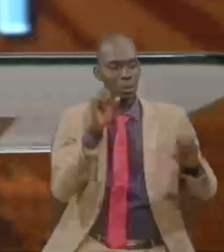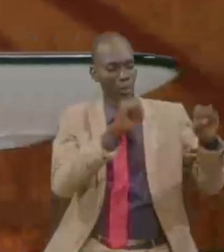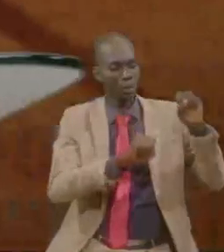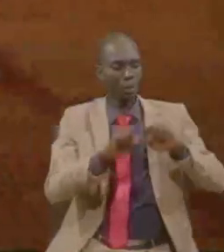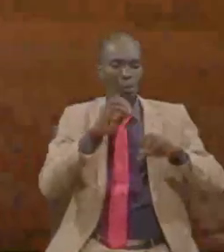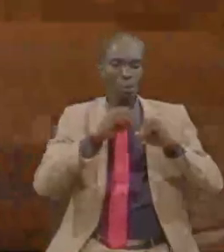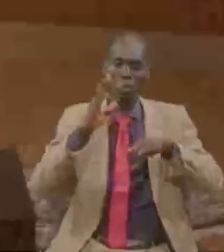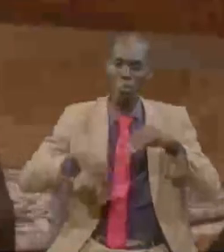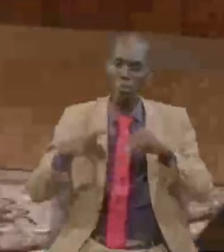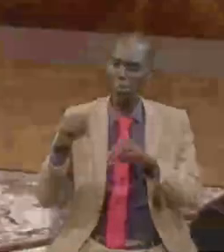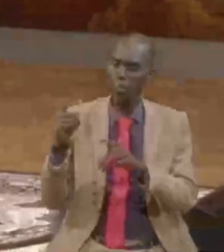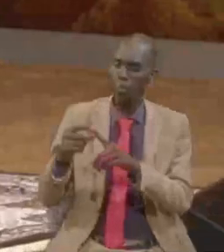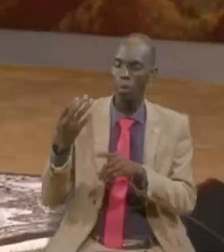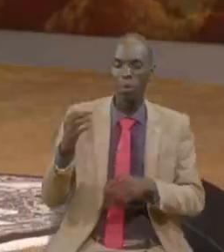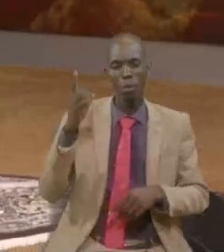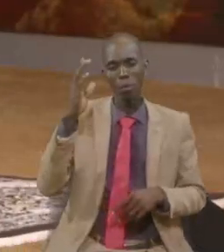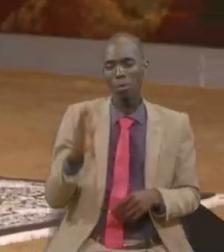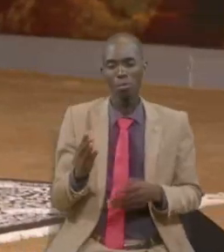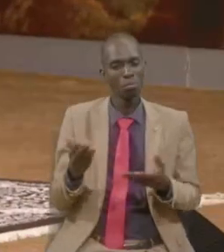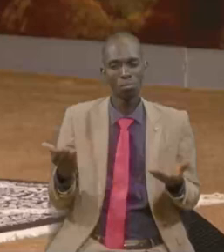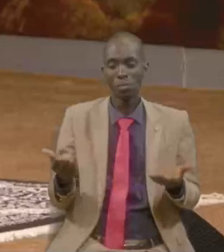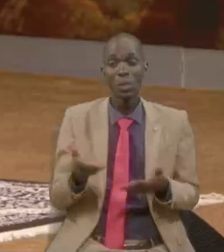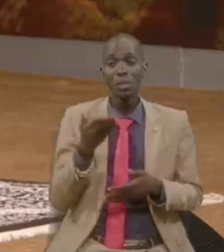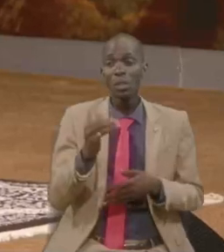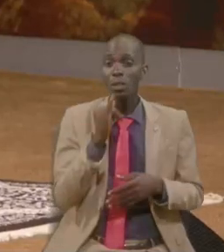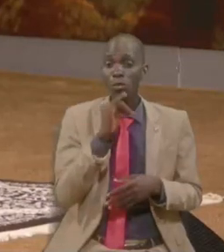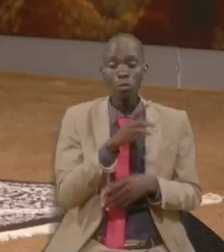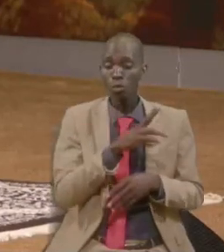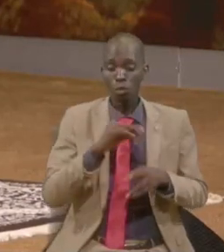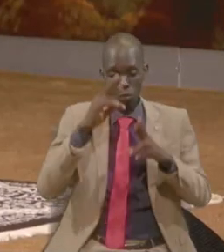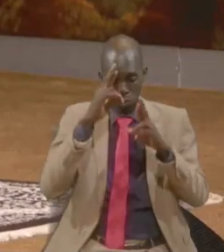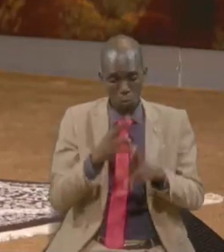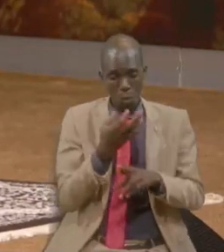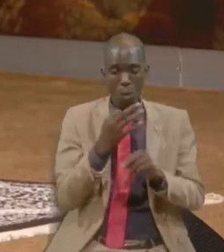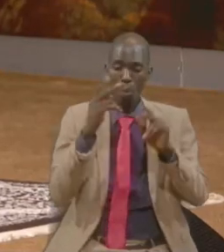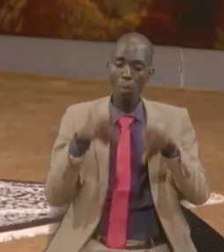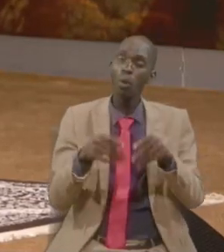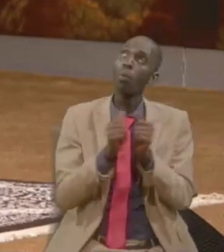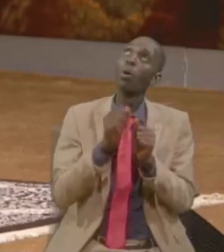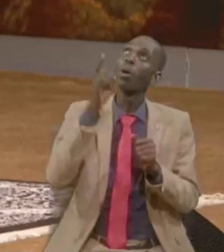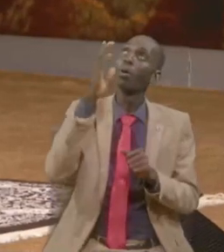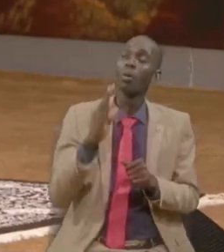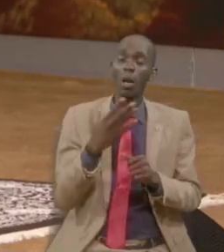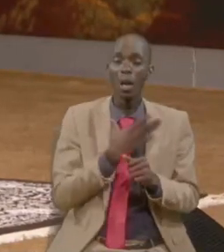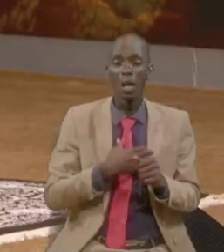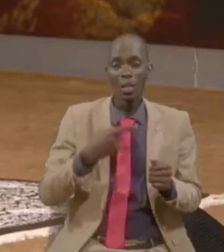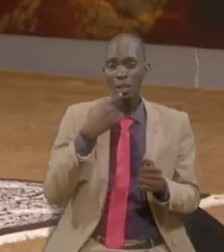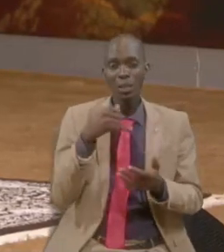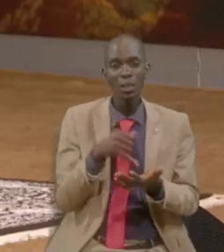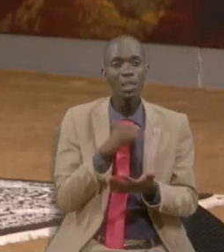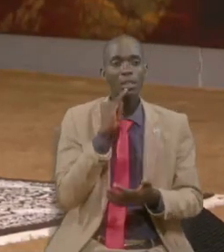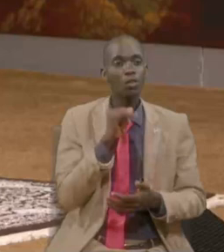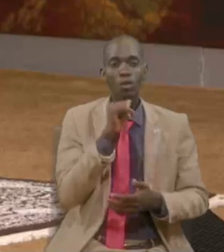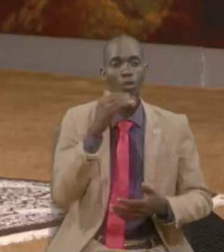de la parole de Dieu? Il n'y a pas d'acception de personne avec Dieu et c'est dit que il